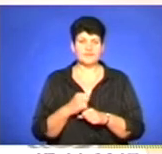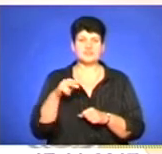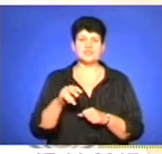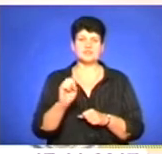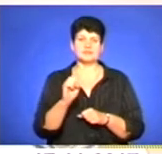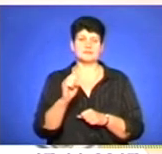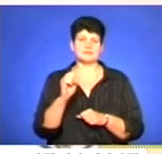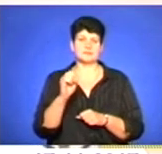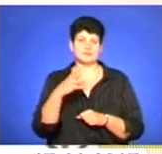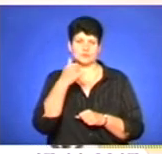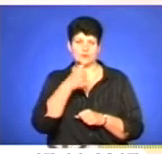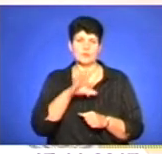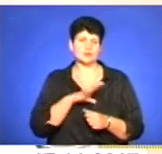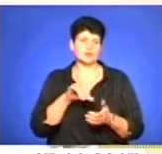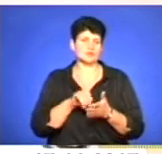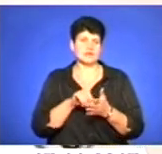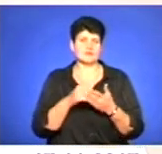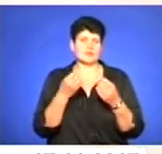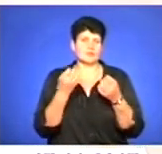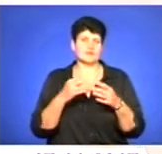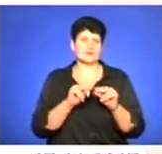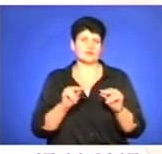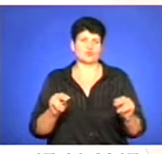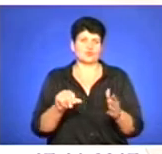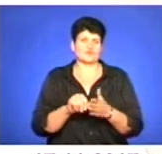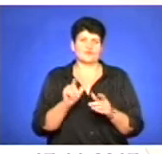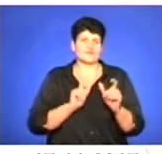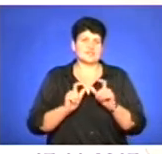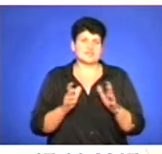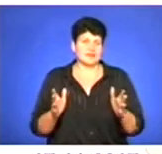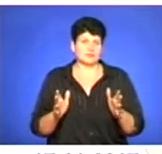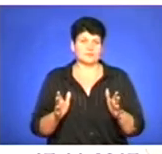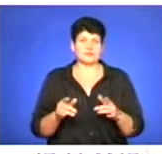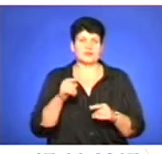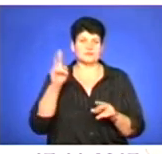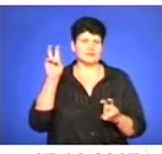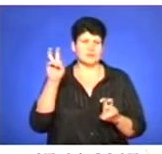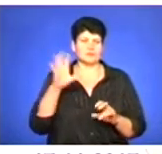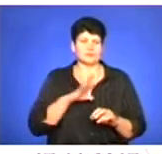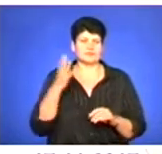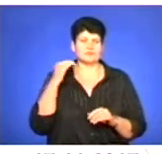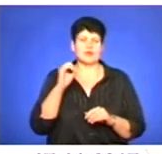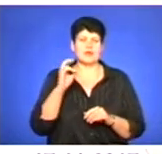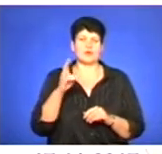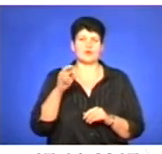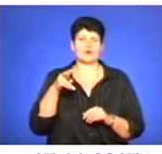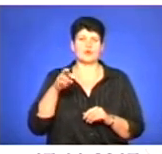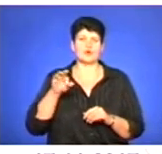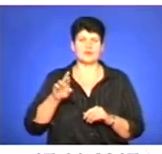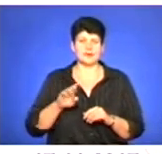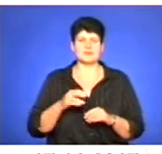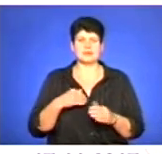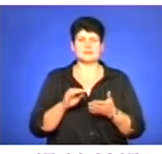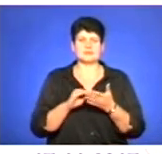році я була просто учасницею від педагогічного університету. Тематикою цієї тобі була екологія. Відповідно, ми